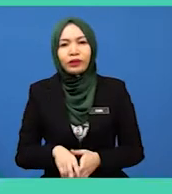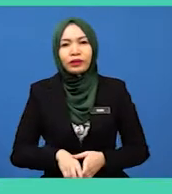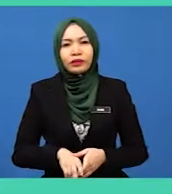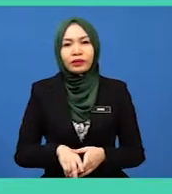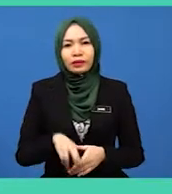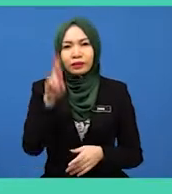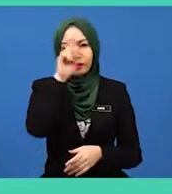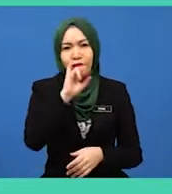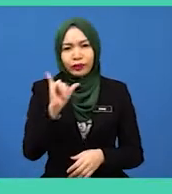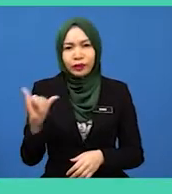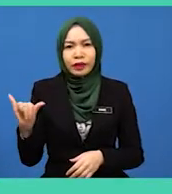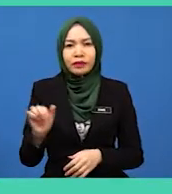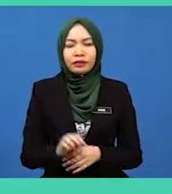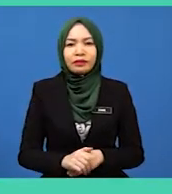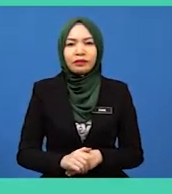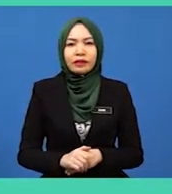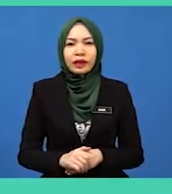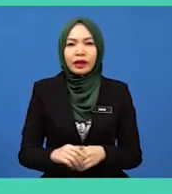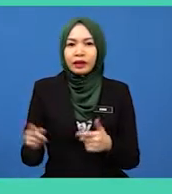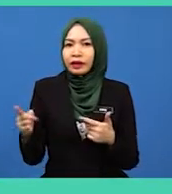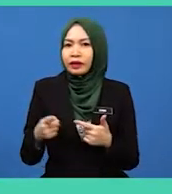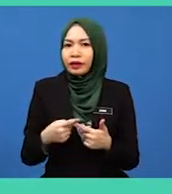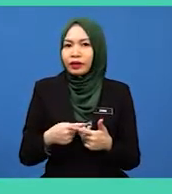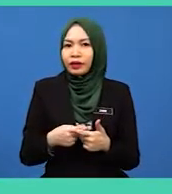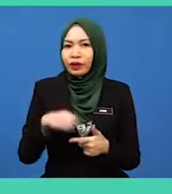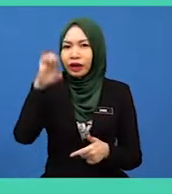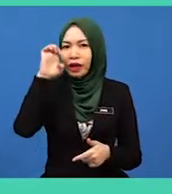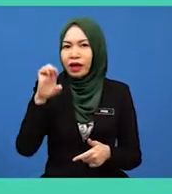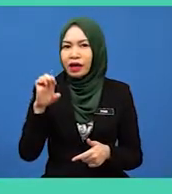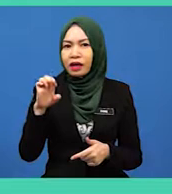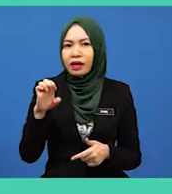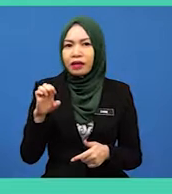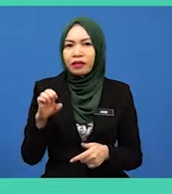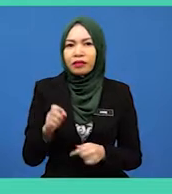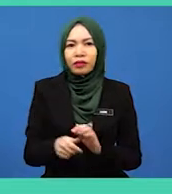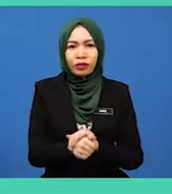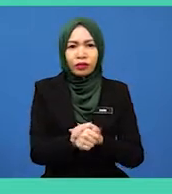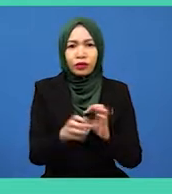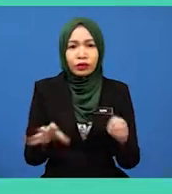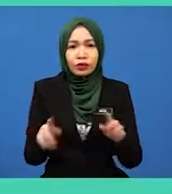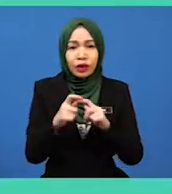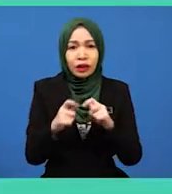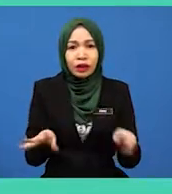Dan yang kedua, eh, sang kura-kura telah meninggalkan aku.